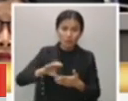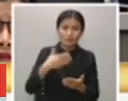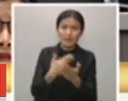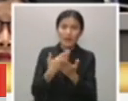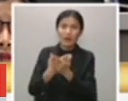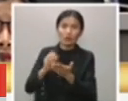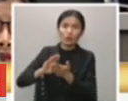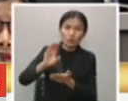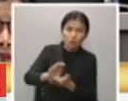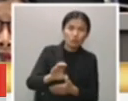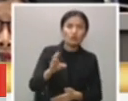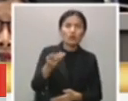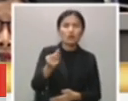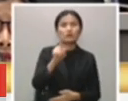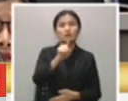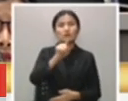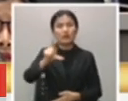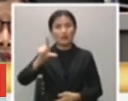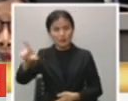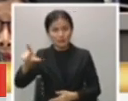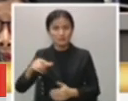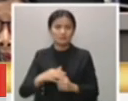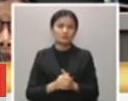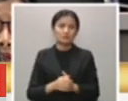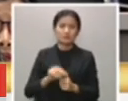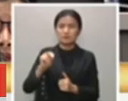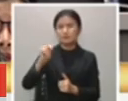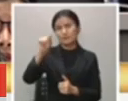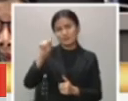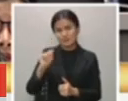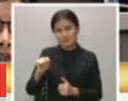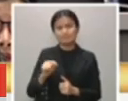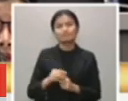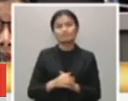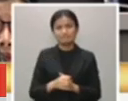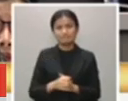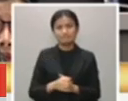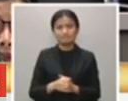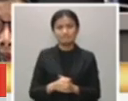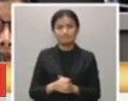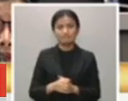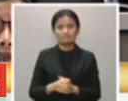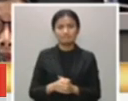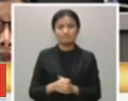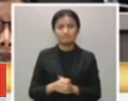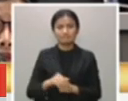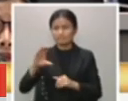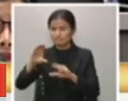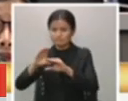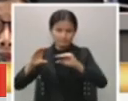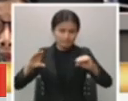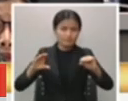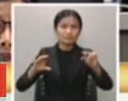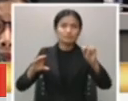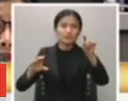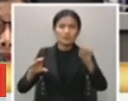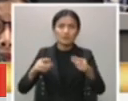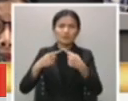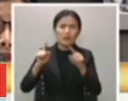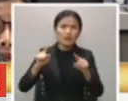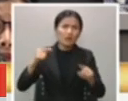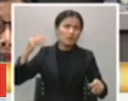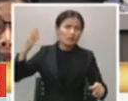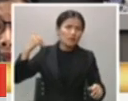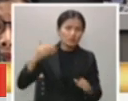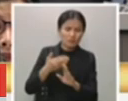งๆเนี่ยประมาณ1ล้านล้านบาทแล้วอ่ะ 30% ของงบประมาณแผ่นดินแต่นี่ไม่เลยครับในช่วงหลายปีที่ผ่าน